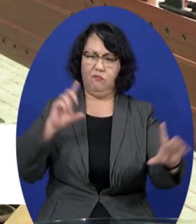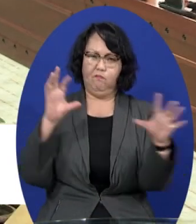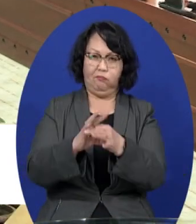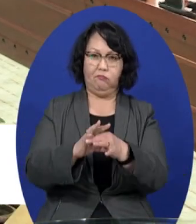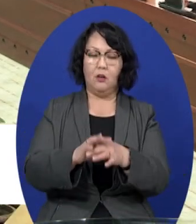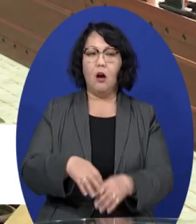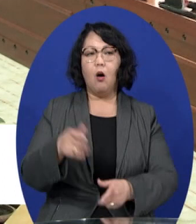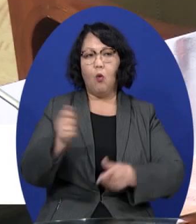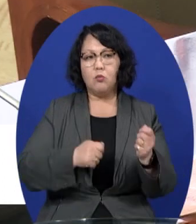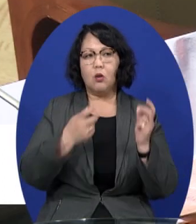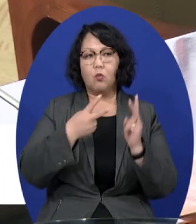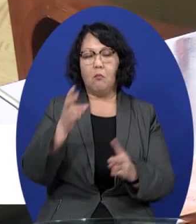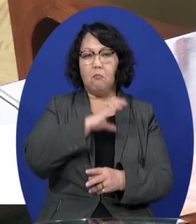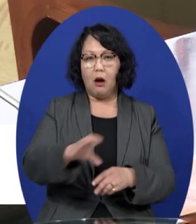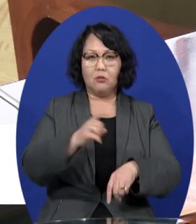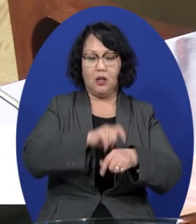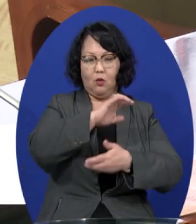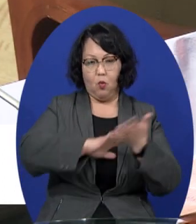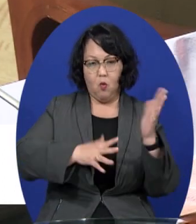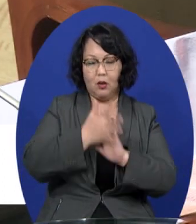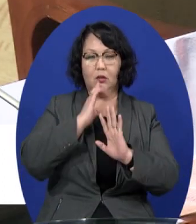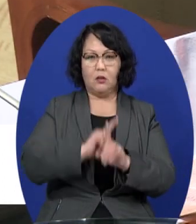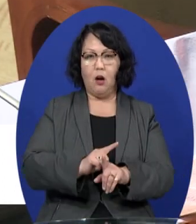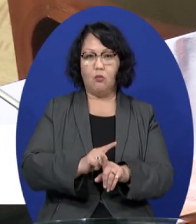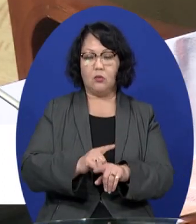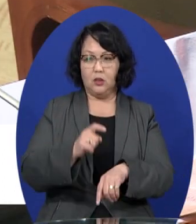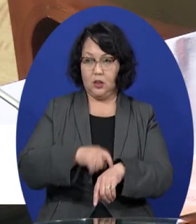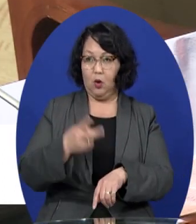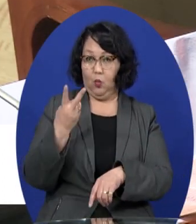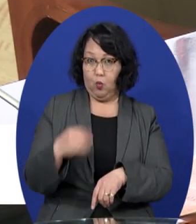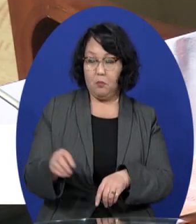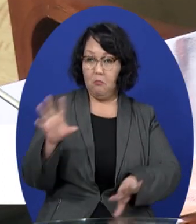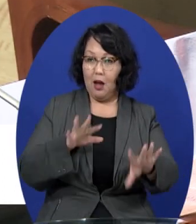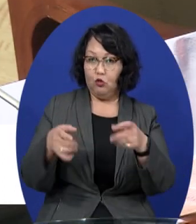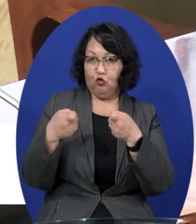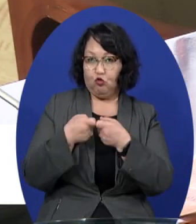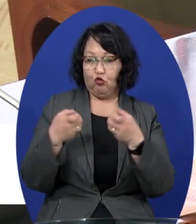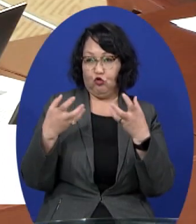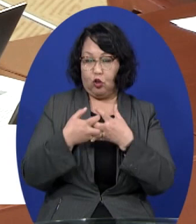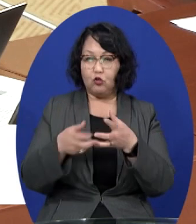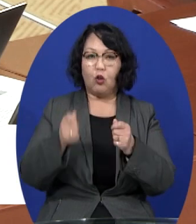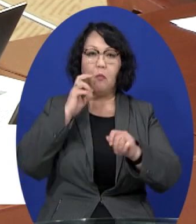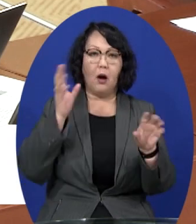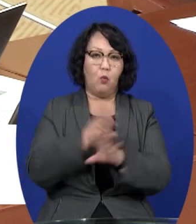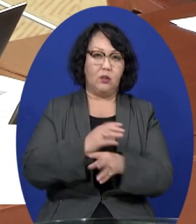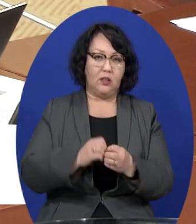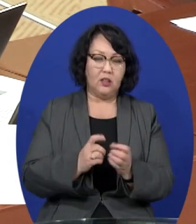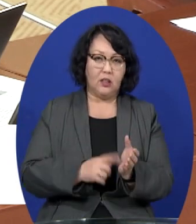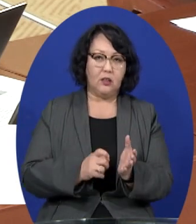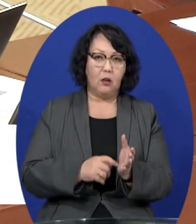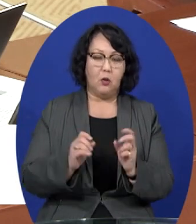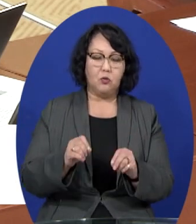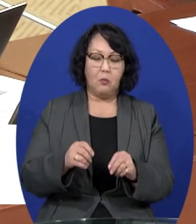үйлчилгээний байгууллагуудын ажиллах цагийн хуваарийн талаар тухайн үеийн нөхцөл байдлаа холбогдуулан зохицуулт хийгдэж байх юм. За